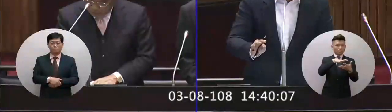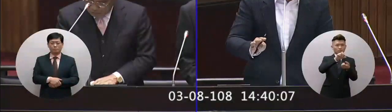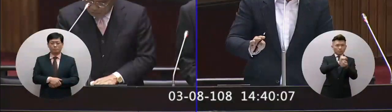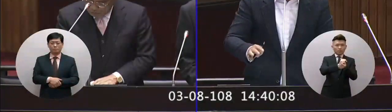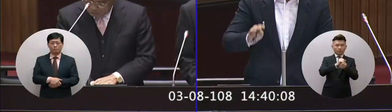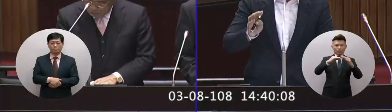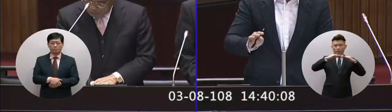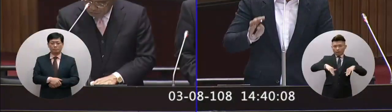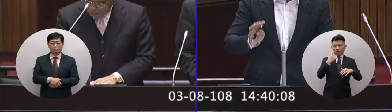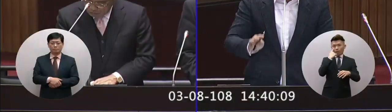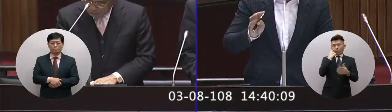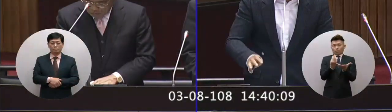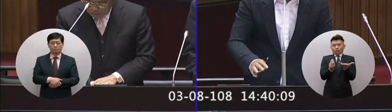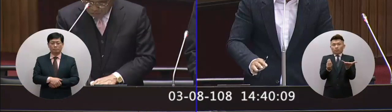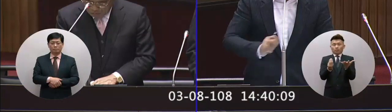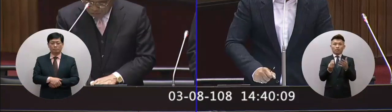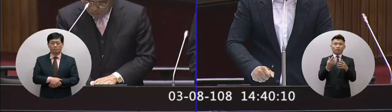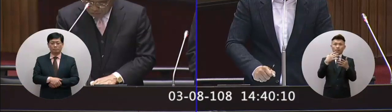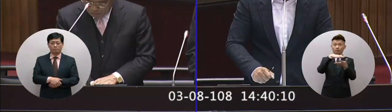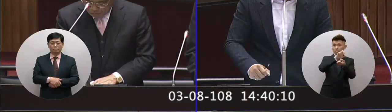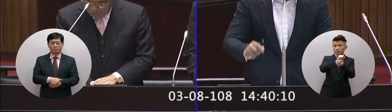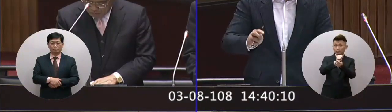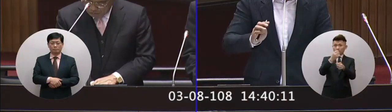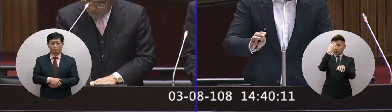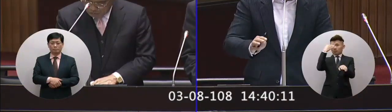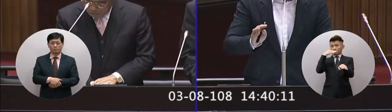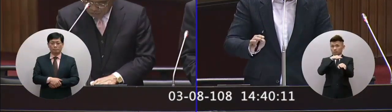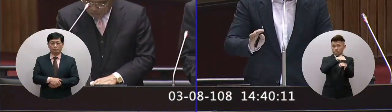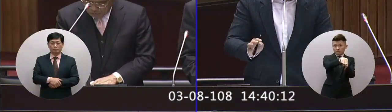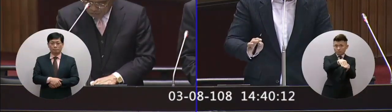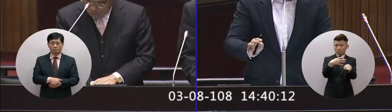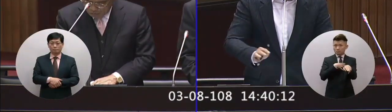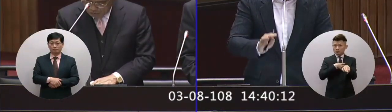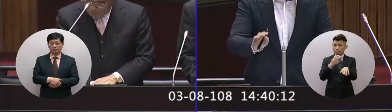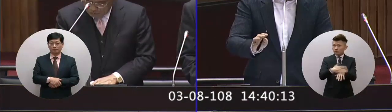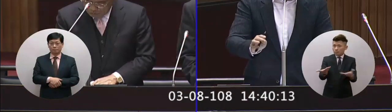大部分黃金郎的高天情侵這沒有問題這是面積